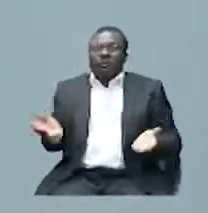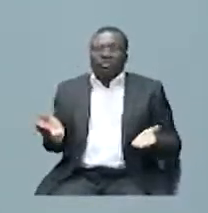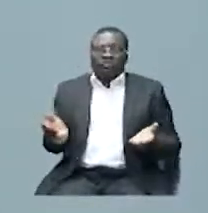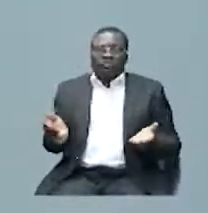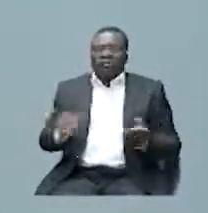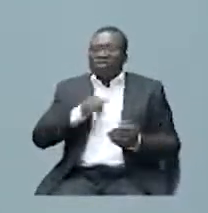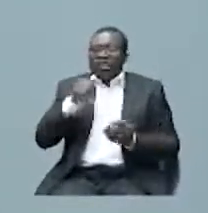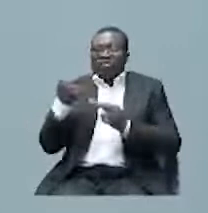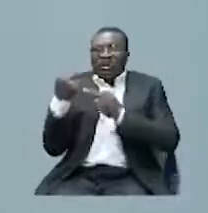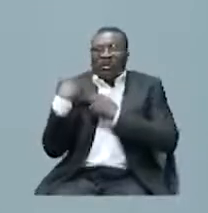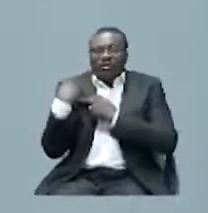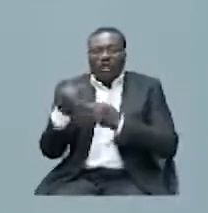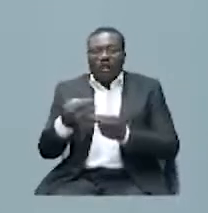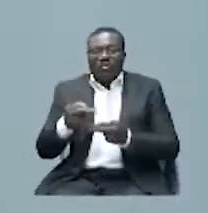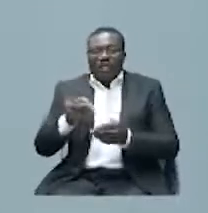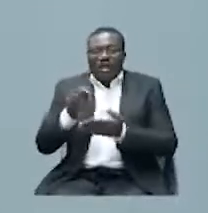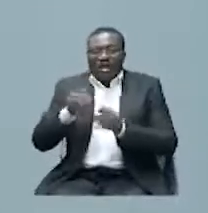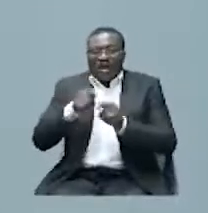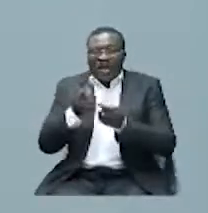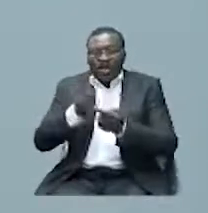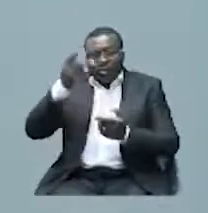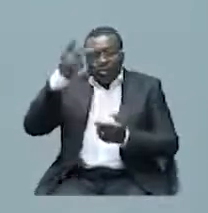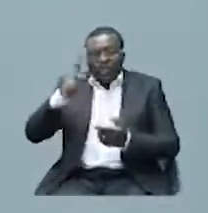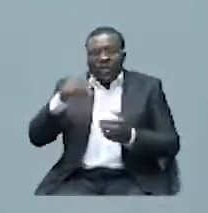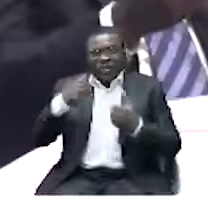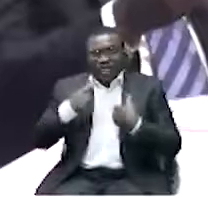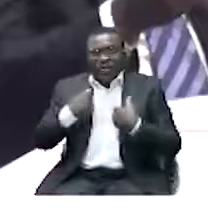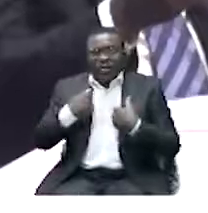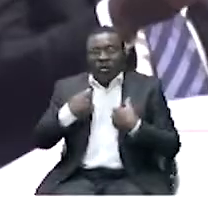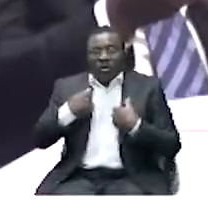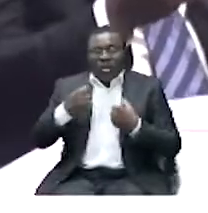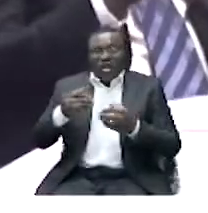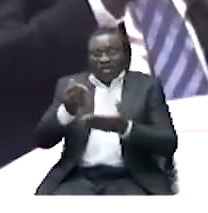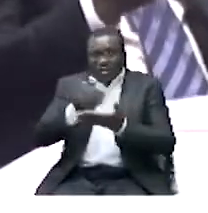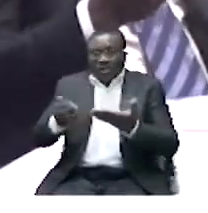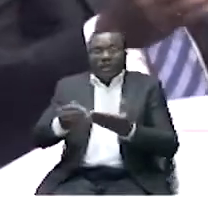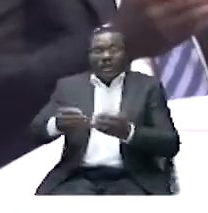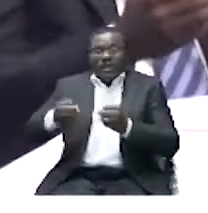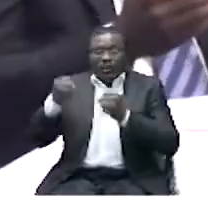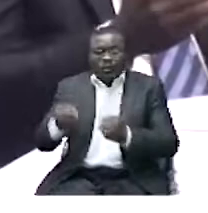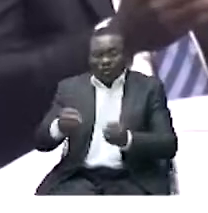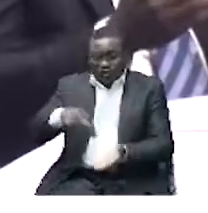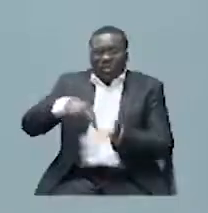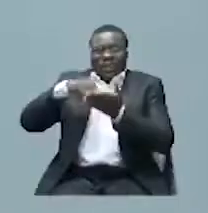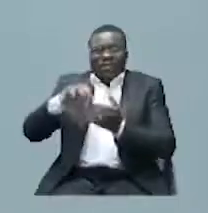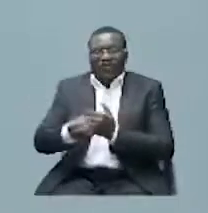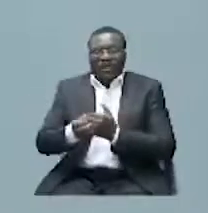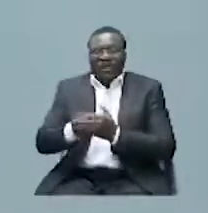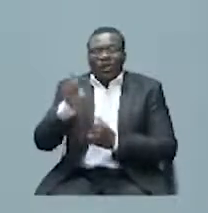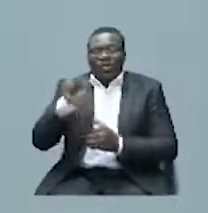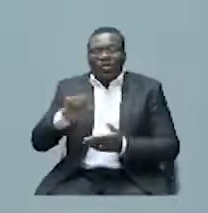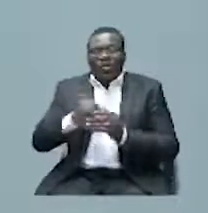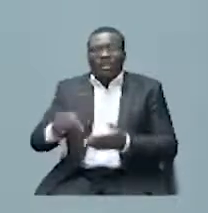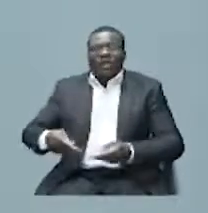pas responsable. Mais les partis politiques qui ont une certaine taille, qui ont une certaine représentativité. Et donc,